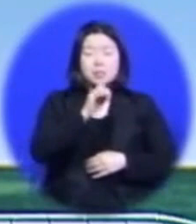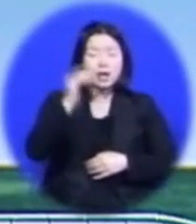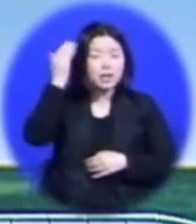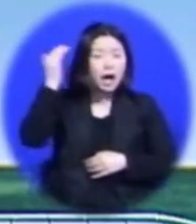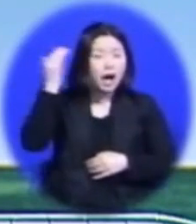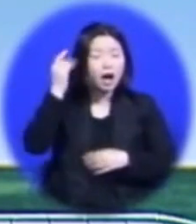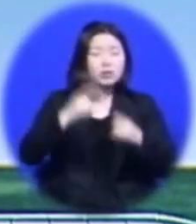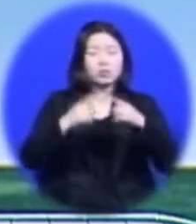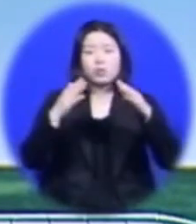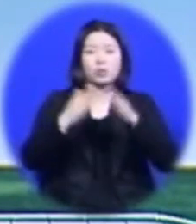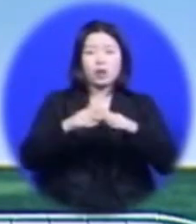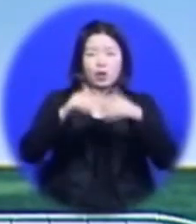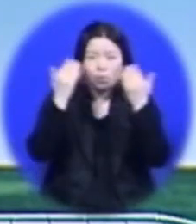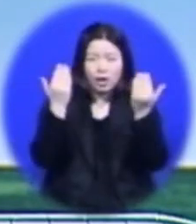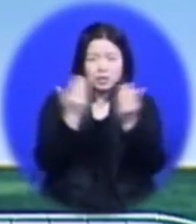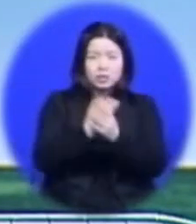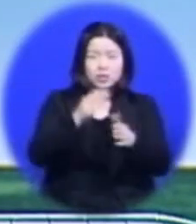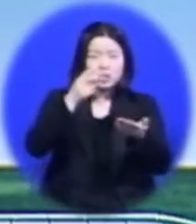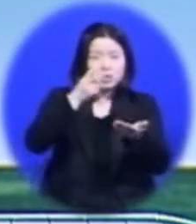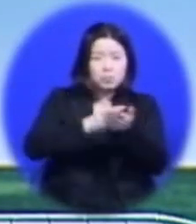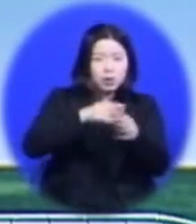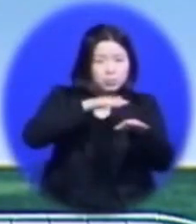완전히 빠졌다는 거죠.